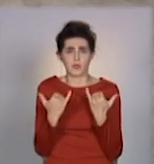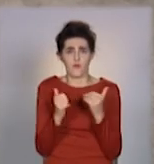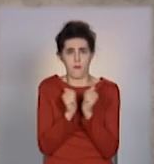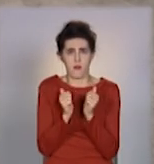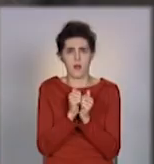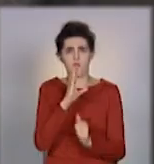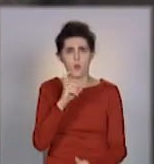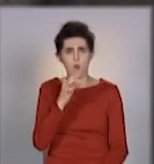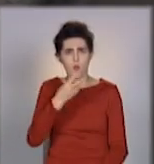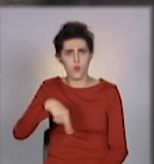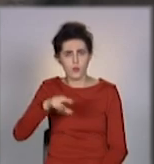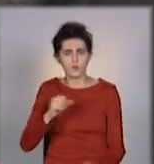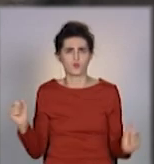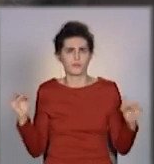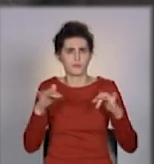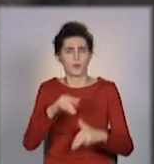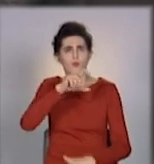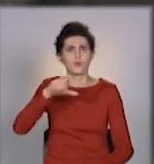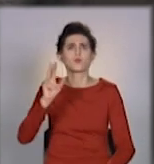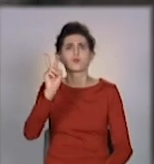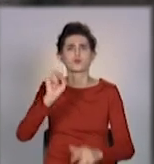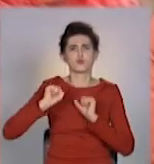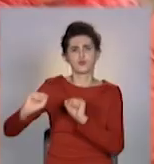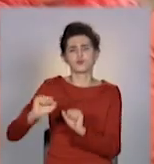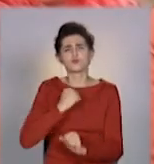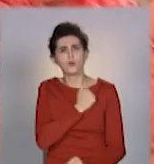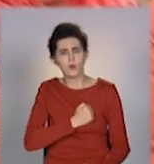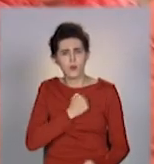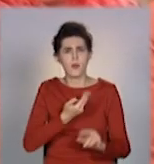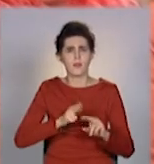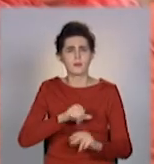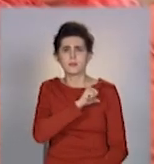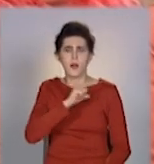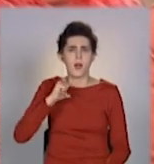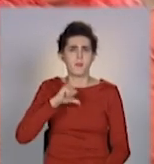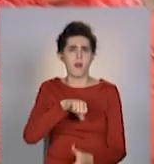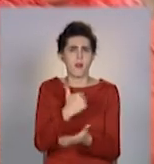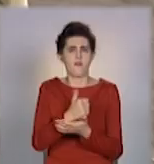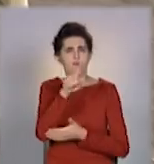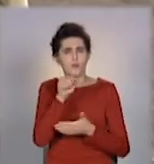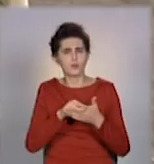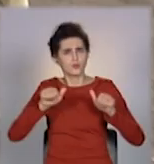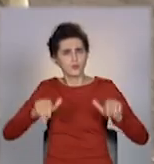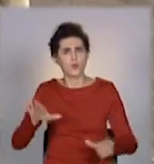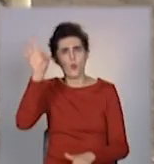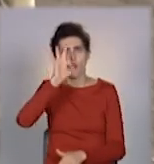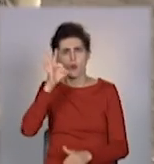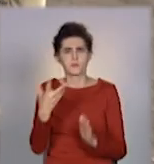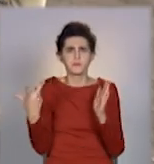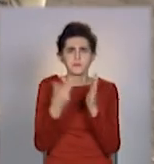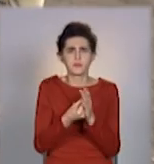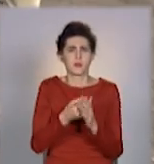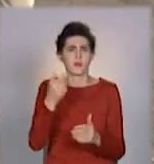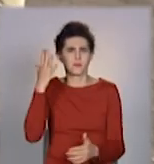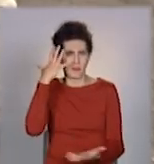закладу зібралися зоозахисники. Головне питання – недопущення евтаназії. Тобто приспати тварину тільки одна людина, не